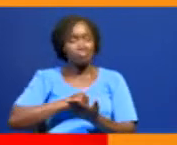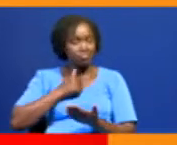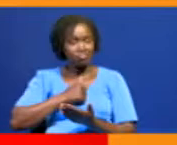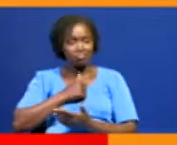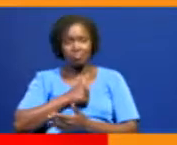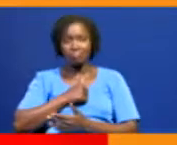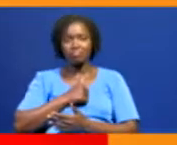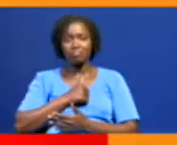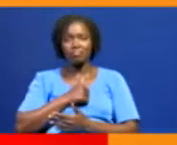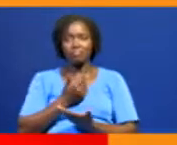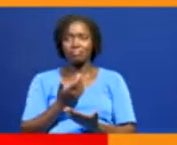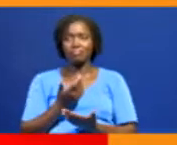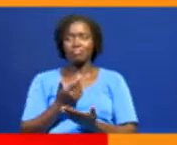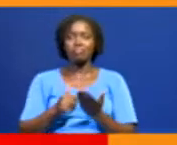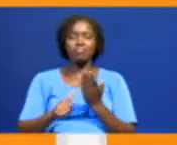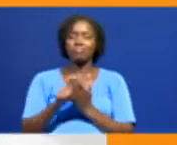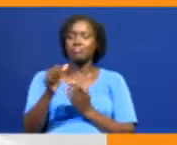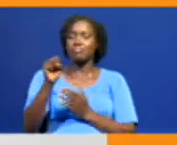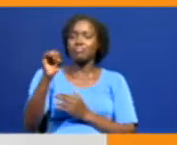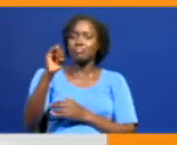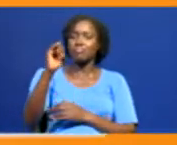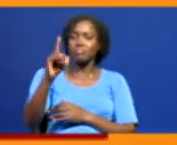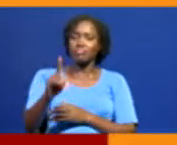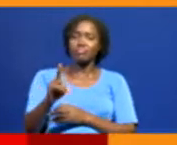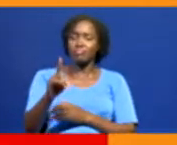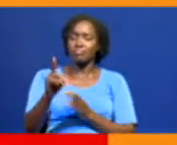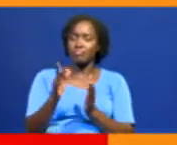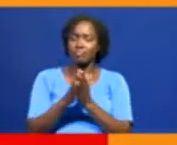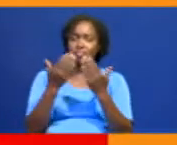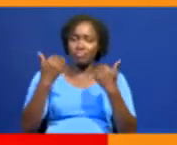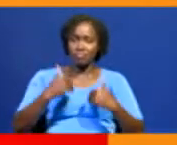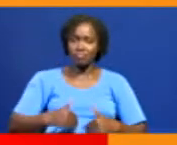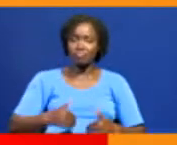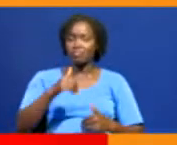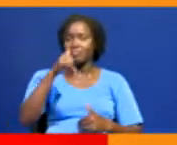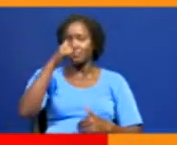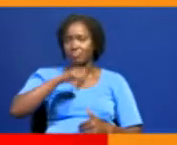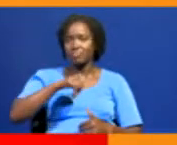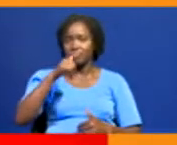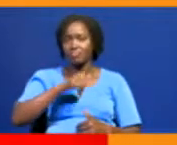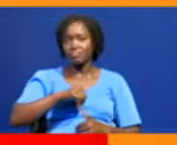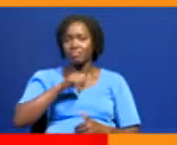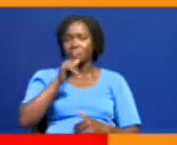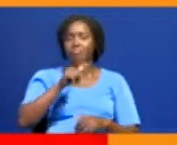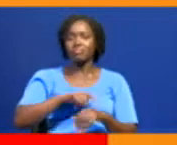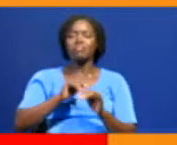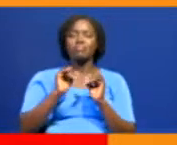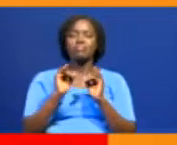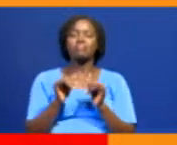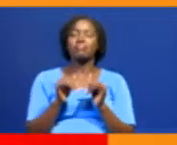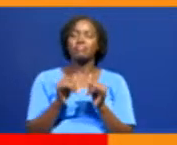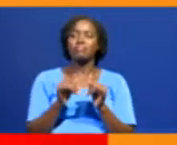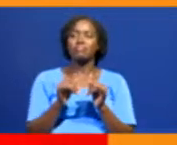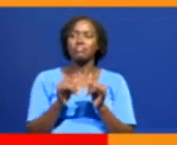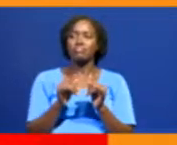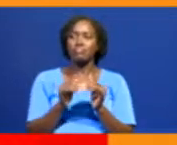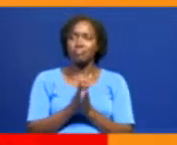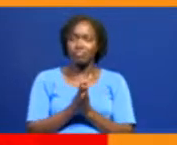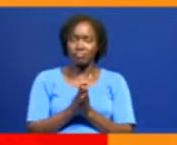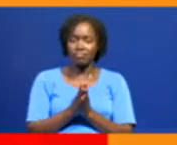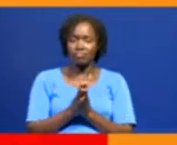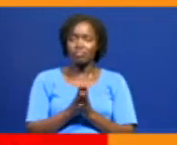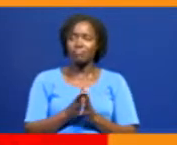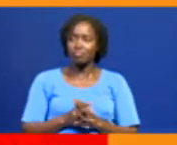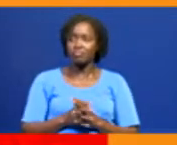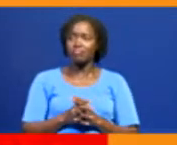hakuna aliyekamilika. Mimi naitwa Zainab Said, katika lugha ya ishara amekuwa ni Lensa Udingo. Irene Muchuma tayari yuko studioni kukupa taarifa zetu za